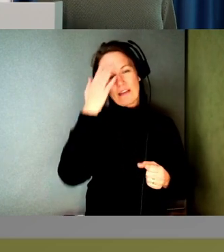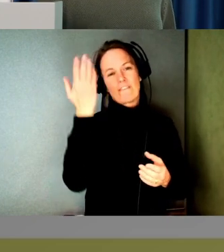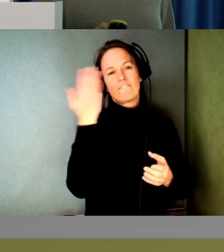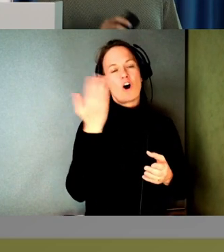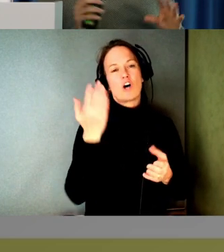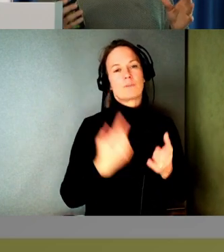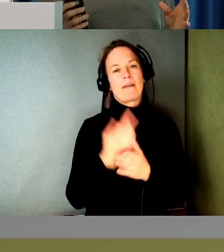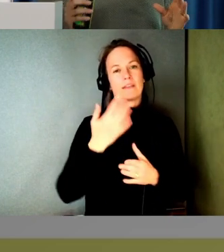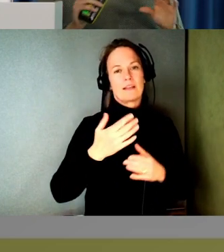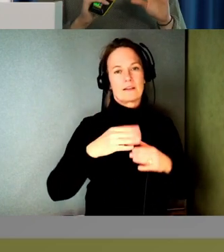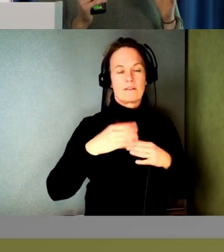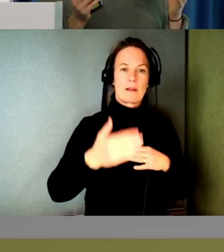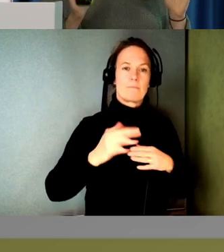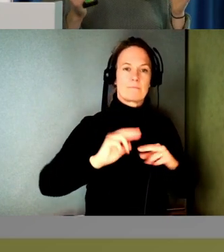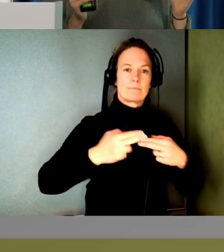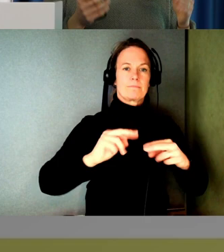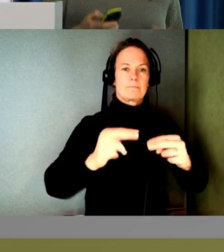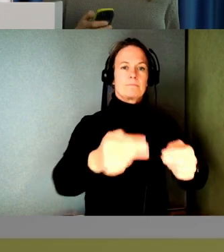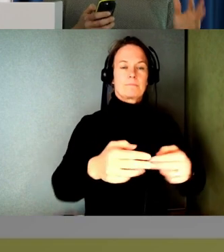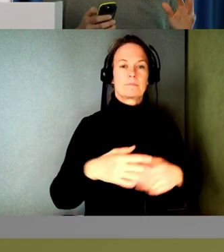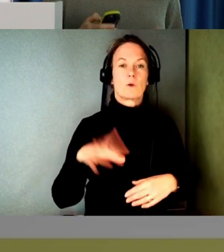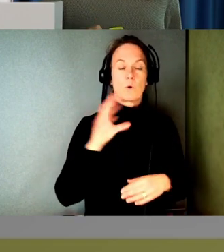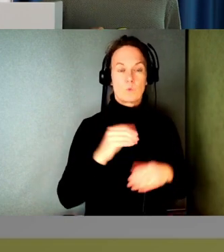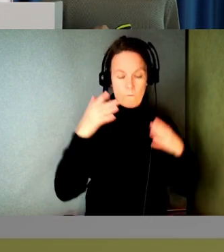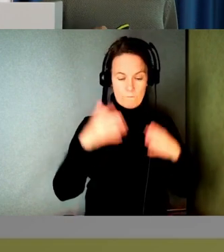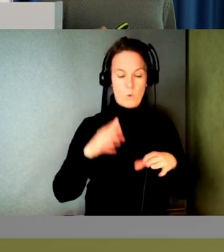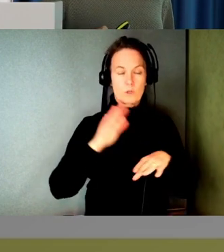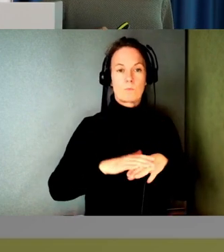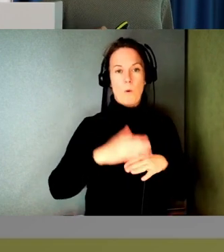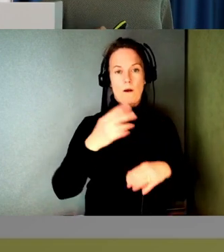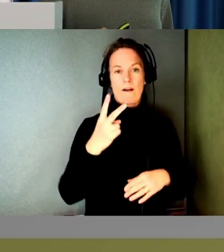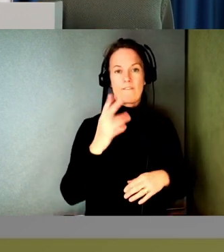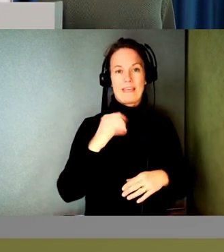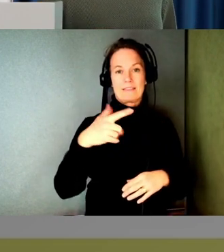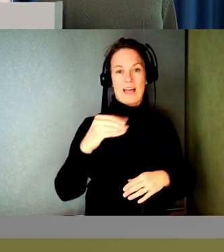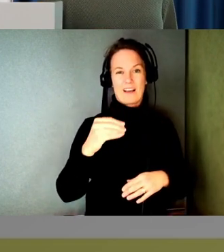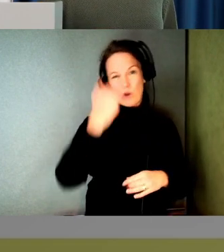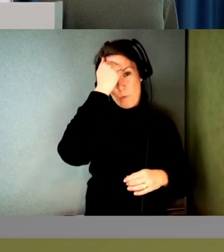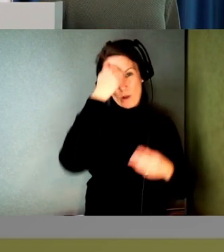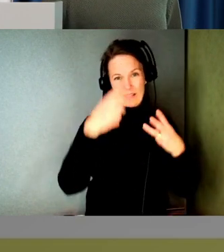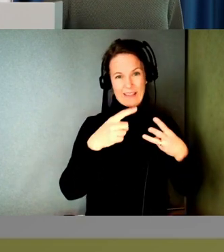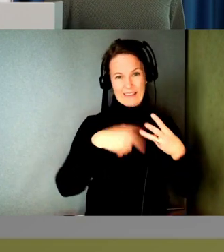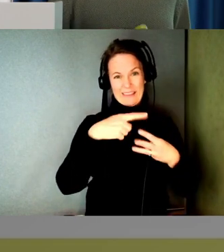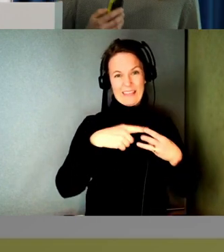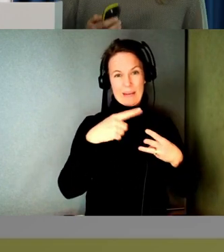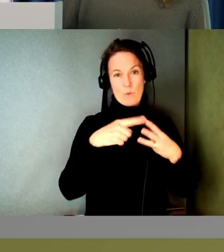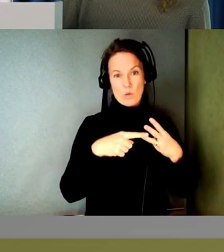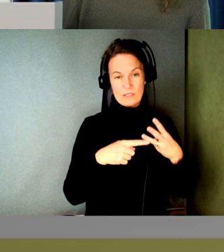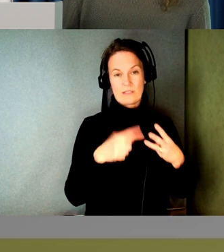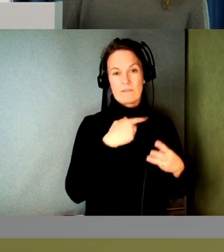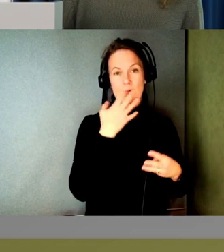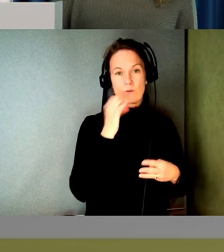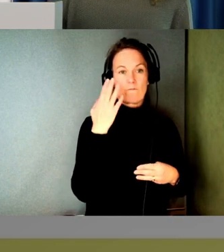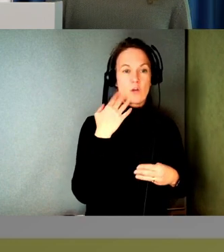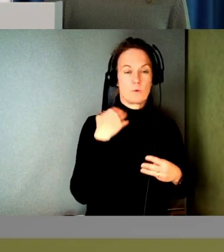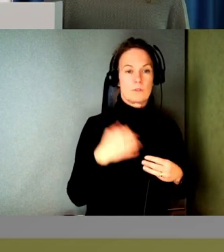eh och då är det fokus på det här veta av de här tre punkterna vi pratade om eh så fundera